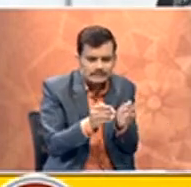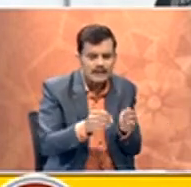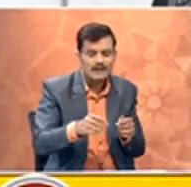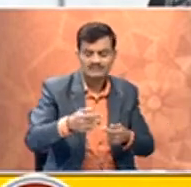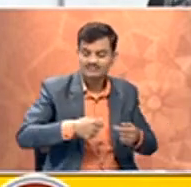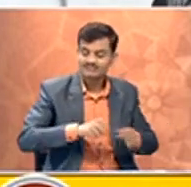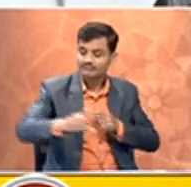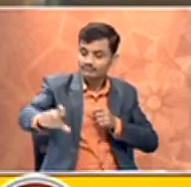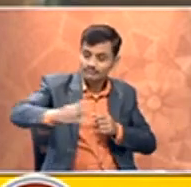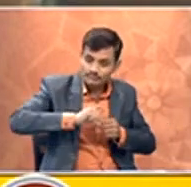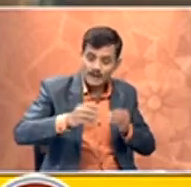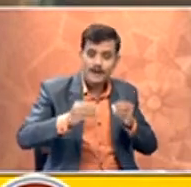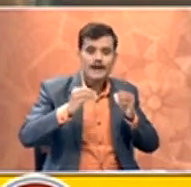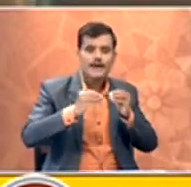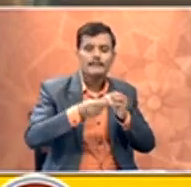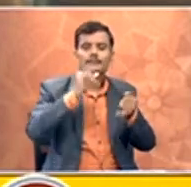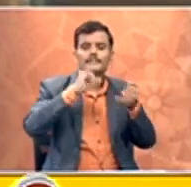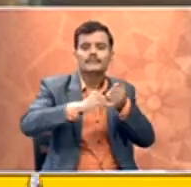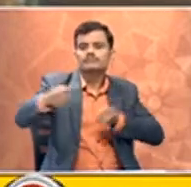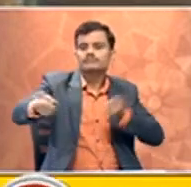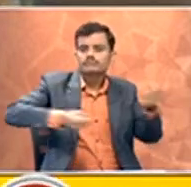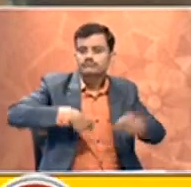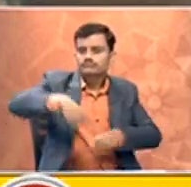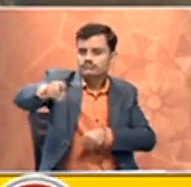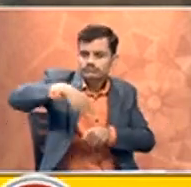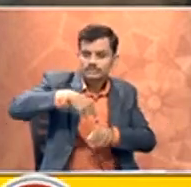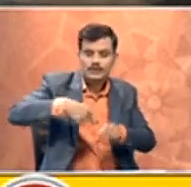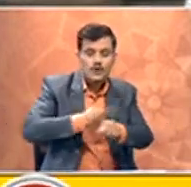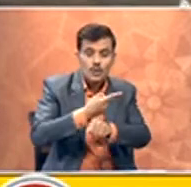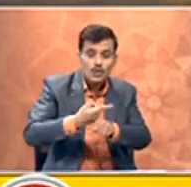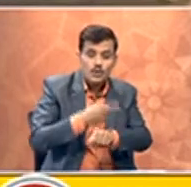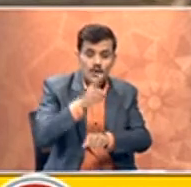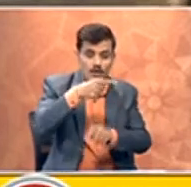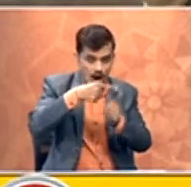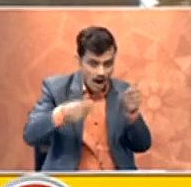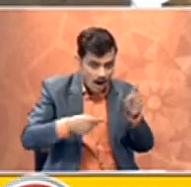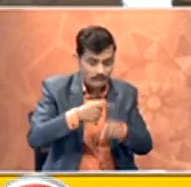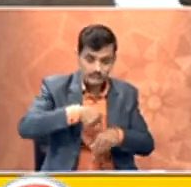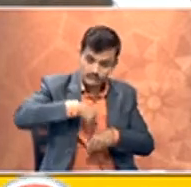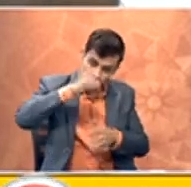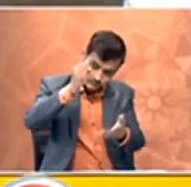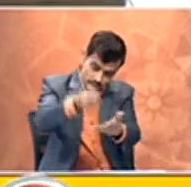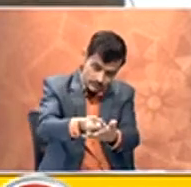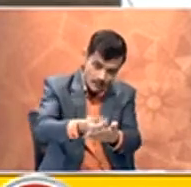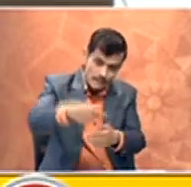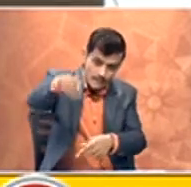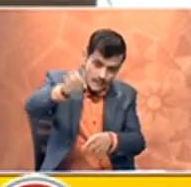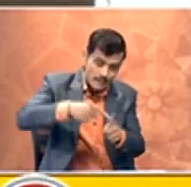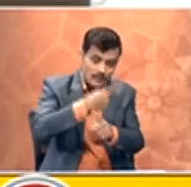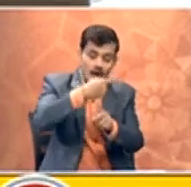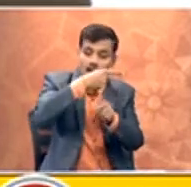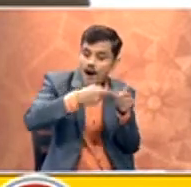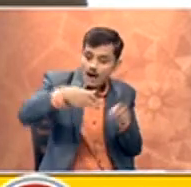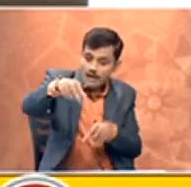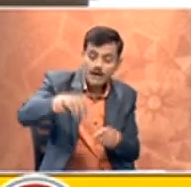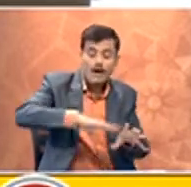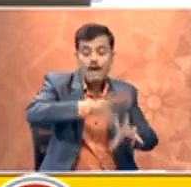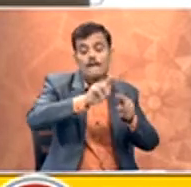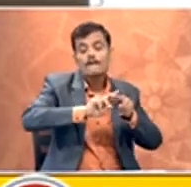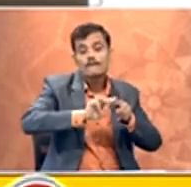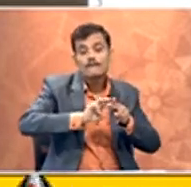करके पेट वडगांव से कोल्हापुर जाने के लिए 1.5 घंटा लगता है, तो वापस आने के लिए 1.5 घंटा और 4 घंटे की ट्रेनिंग। तो